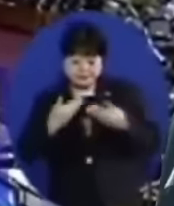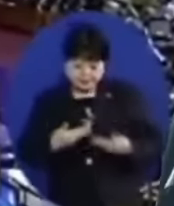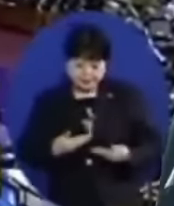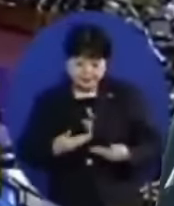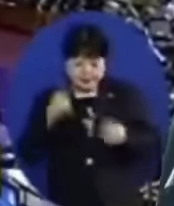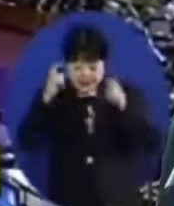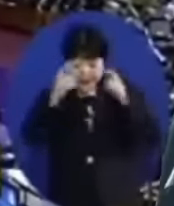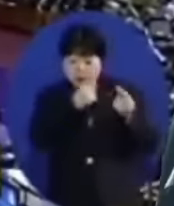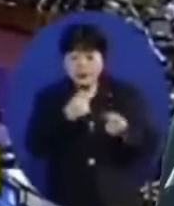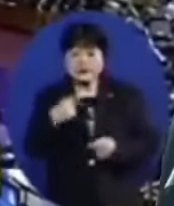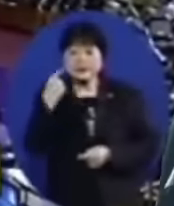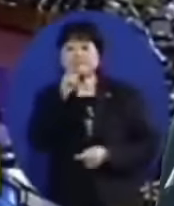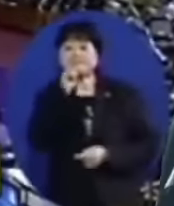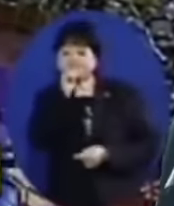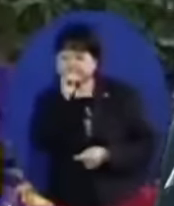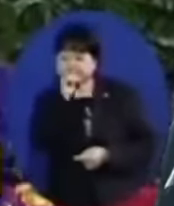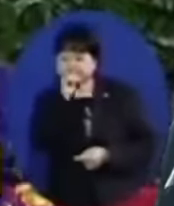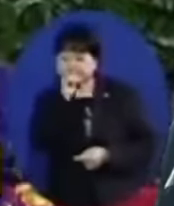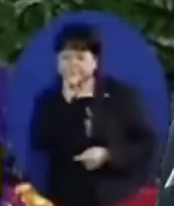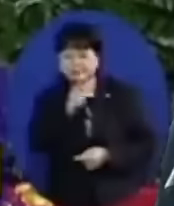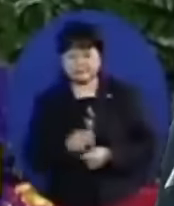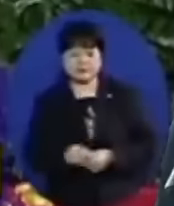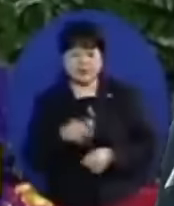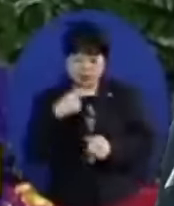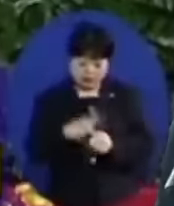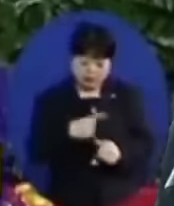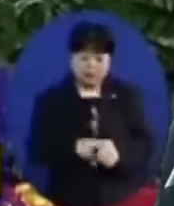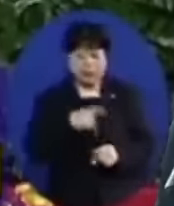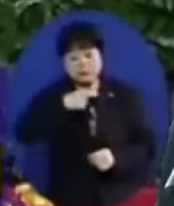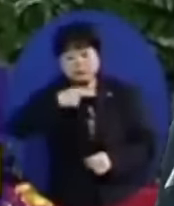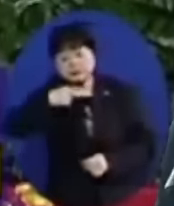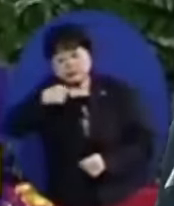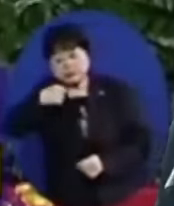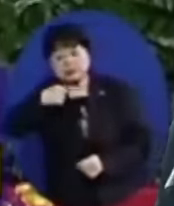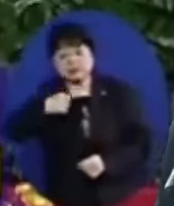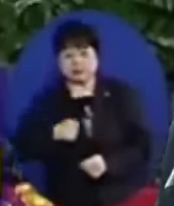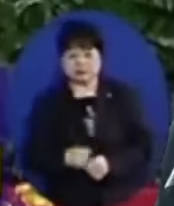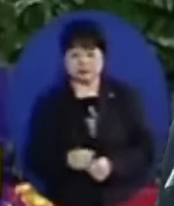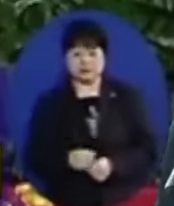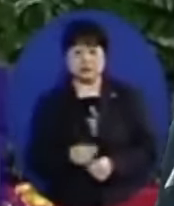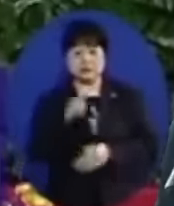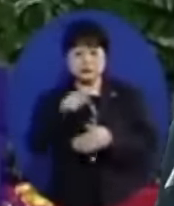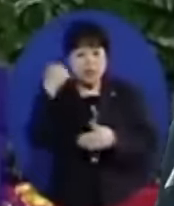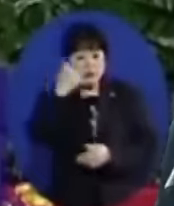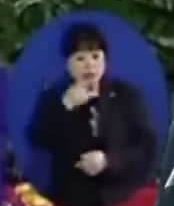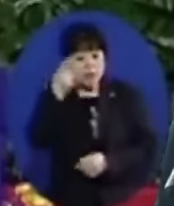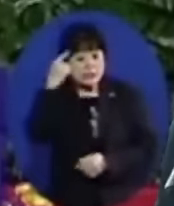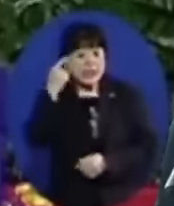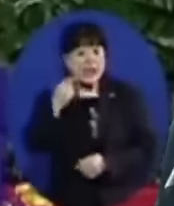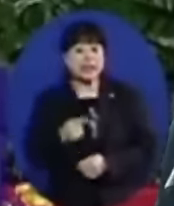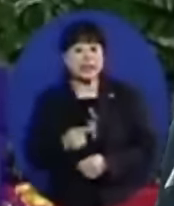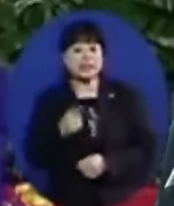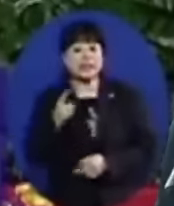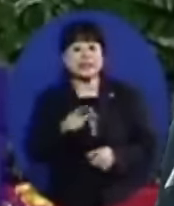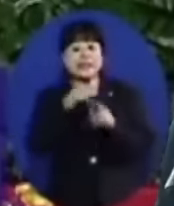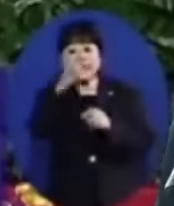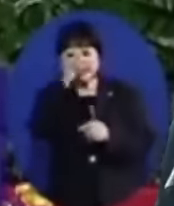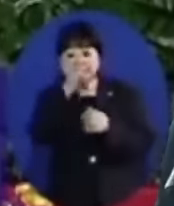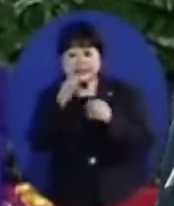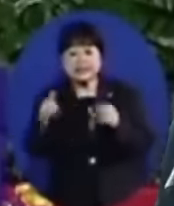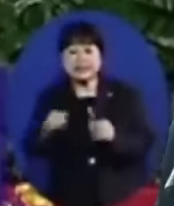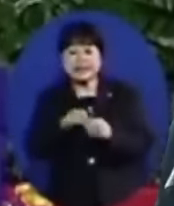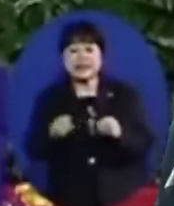열지 아니하였도다. 그는 곤욕과 심문을 당하고 끌려갔으나 그 세대 중에 누가 생각하기를 그가 살아있는